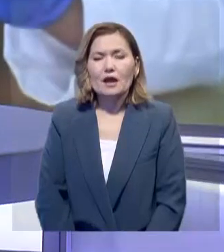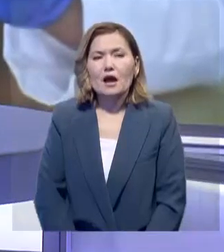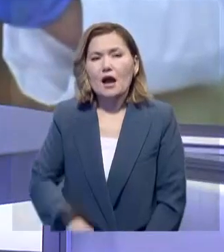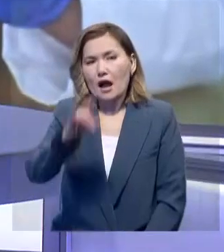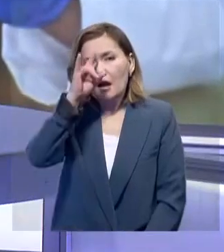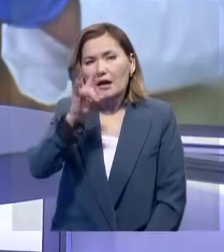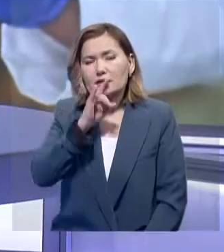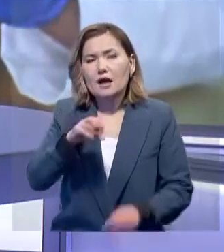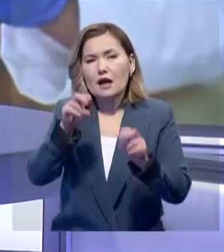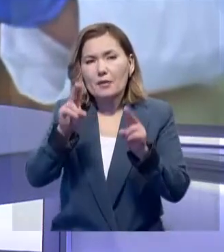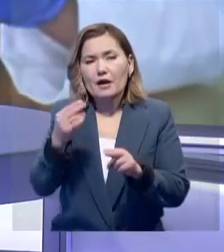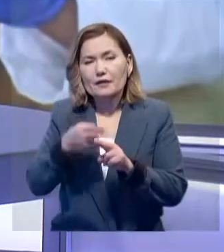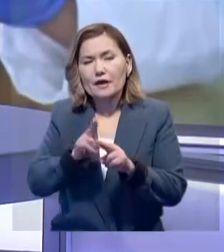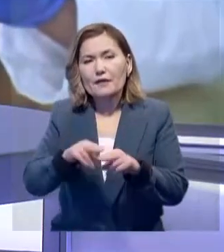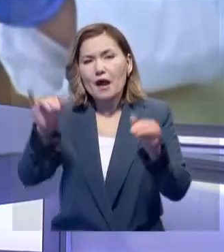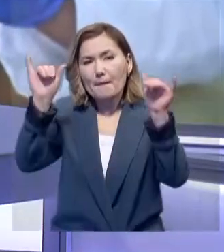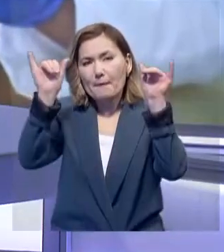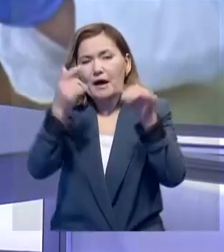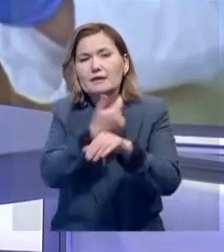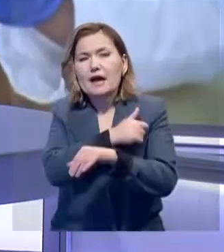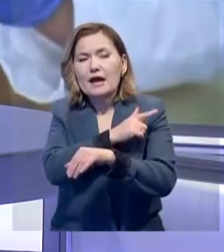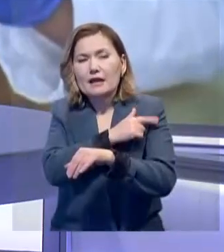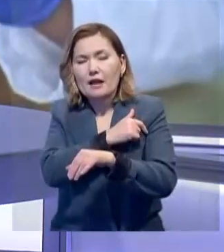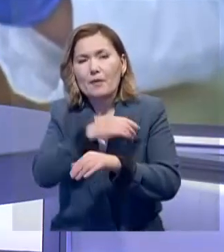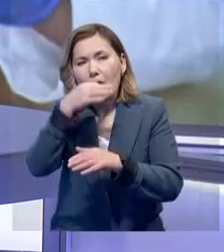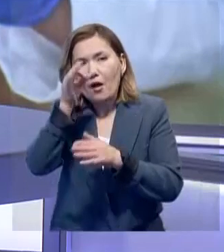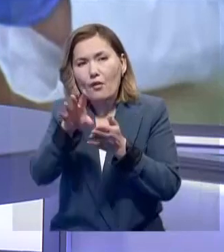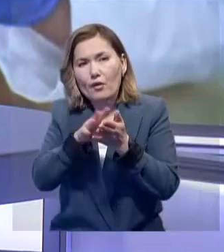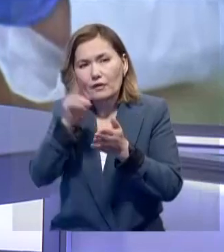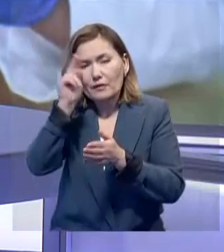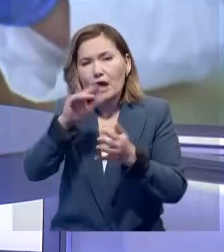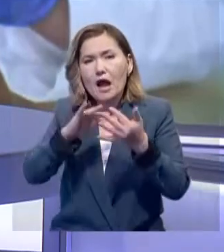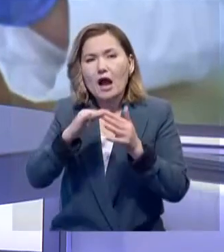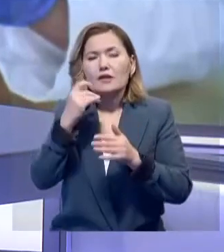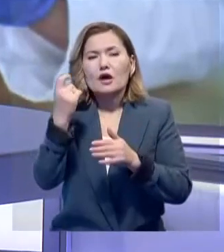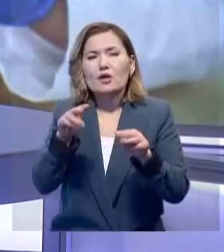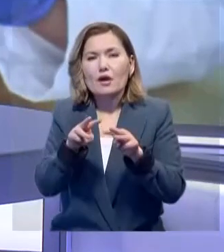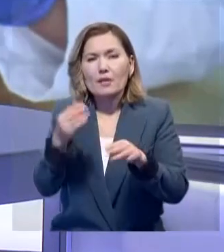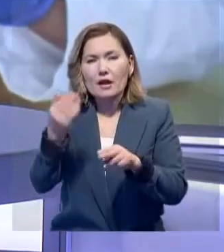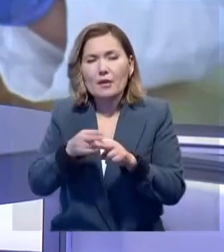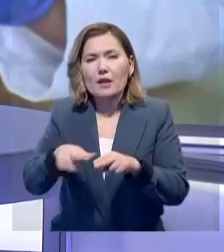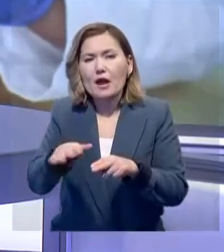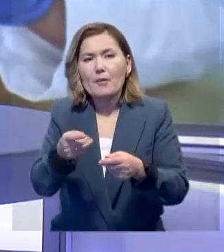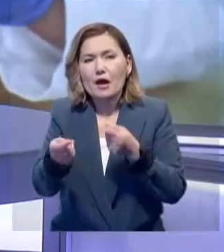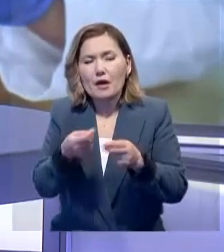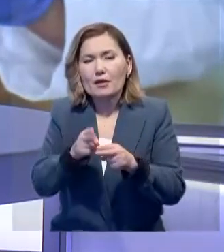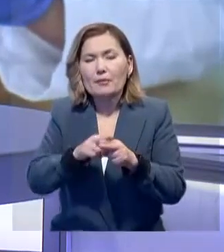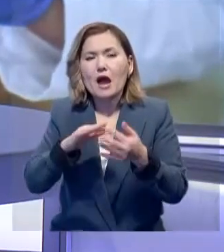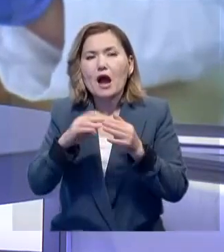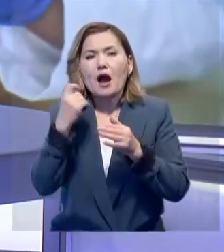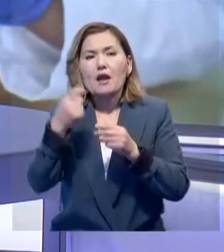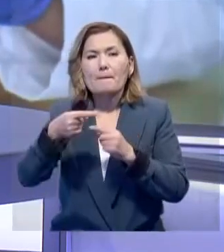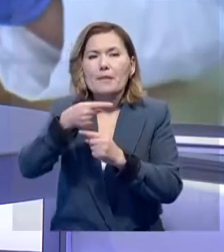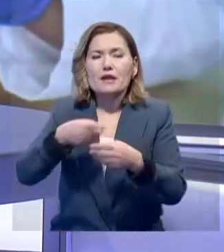Қазақстандық мамандар Австралияның мал дәрігерлік тәжірибесін зерттеді. Еліміздің ауыл шаруашылығы министрлігі, өңір әкімдіктері мен